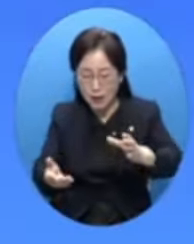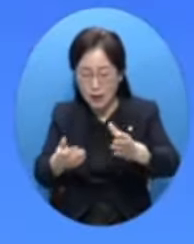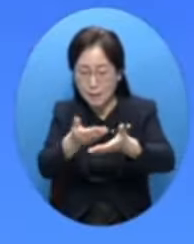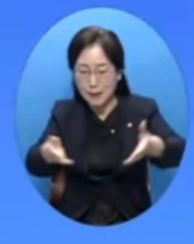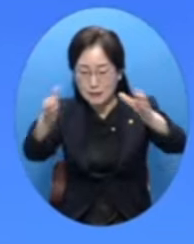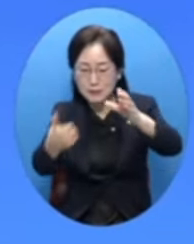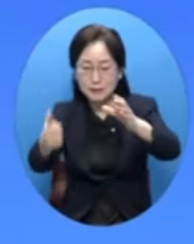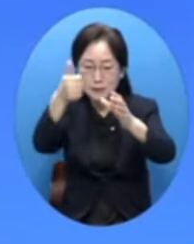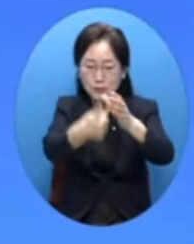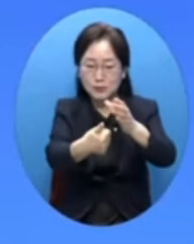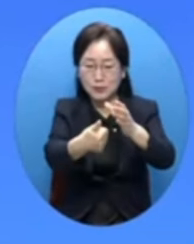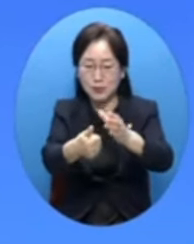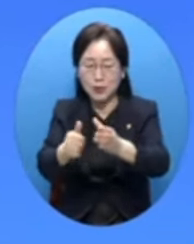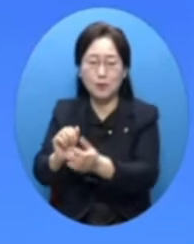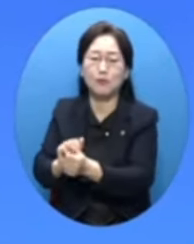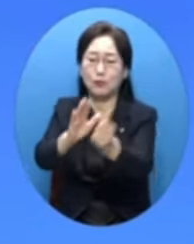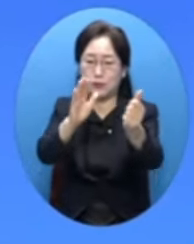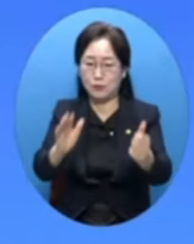아이들이